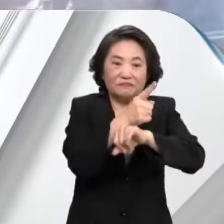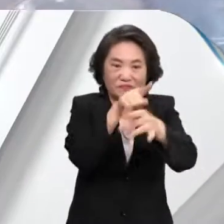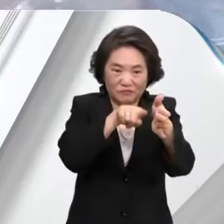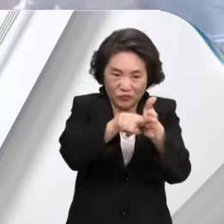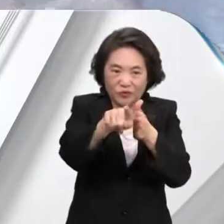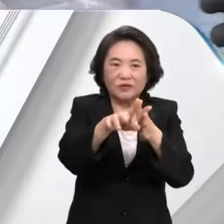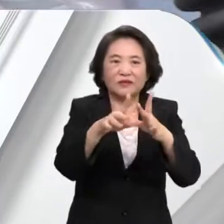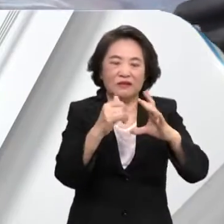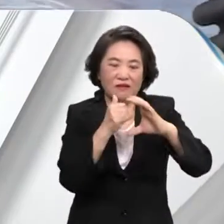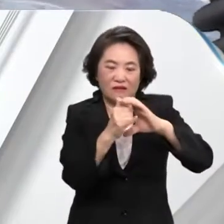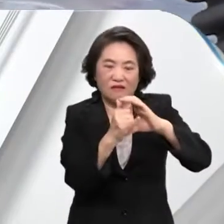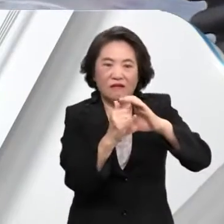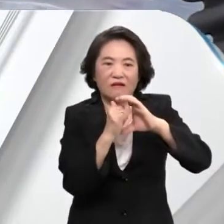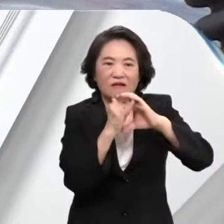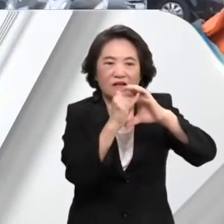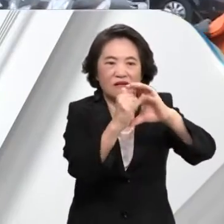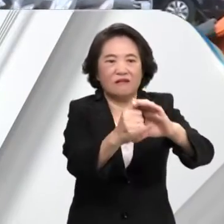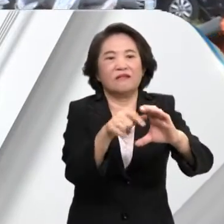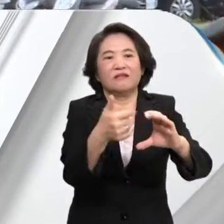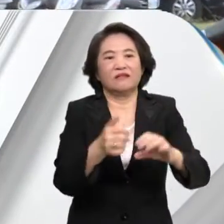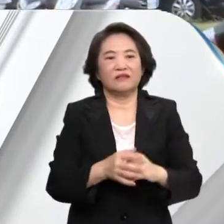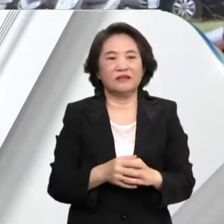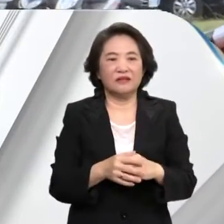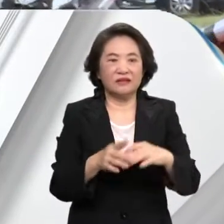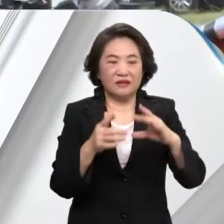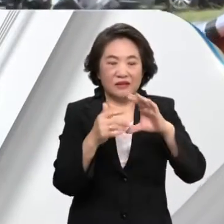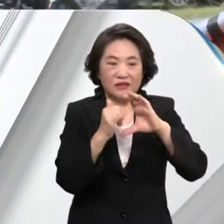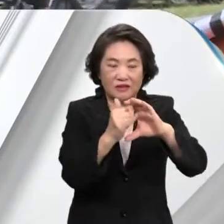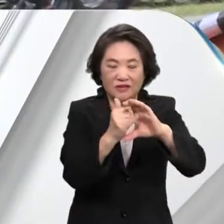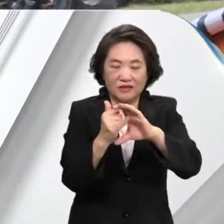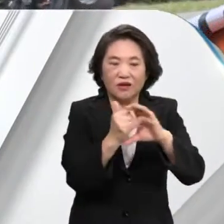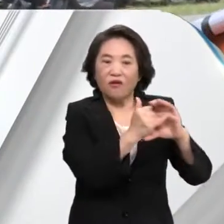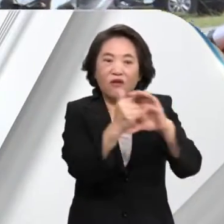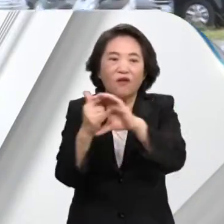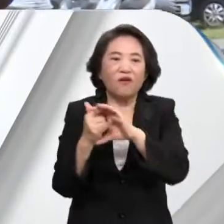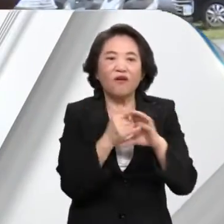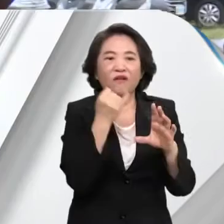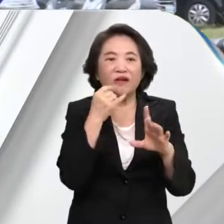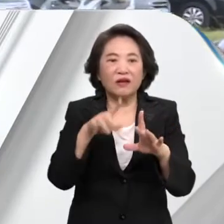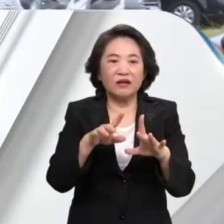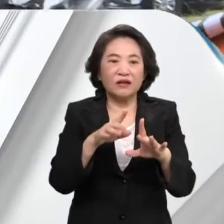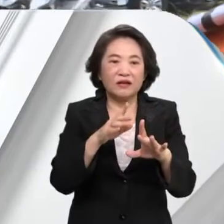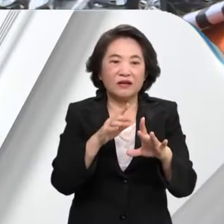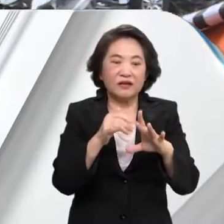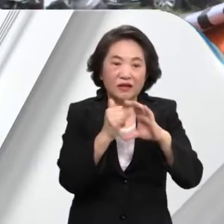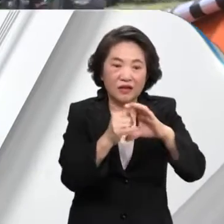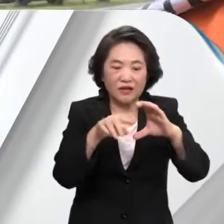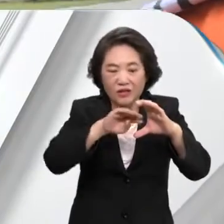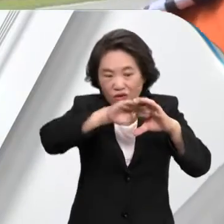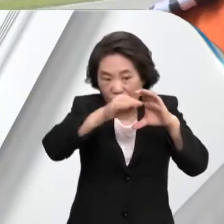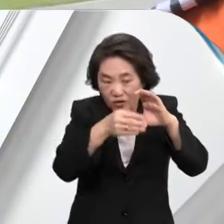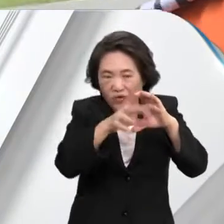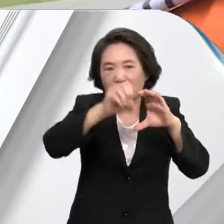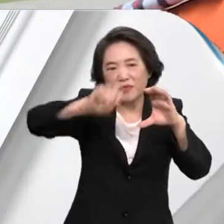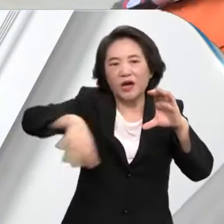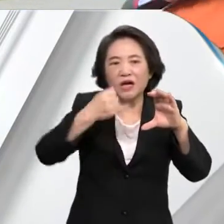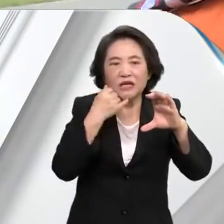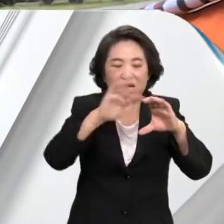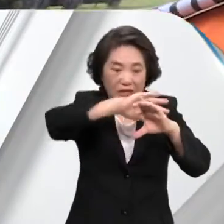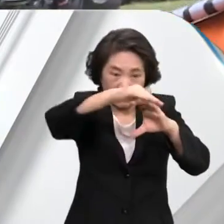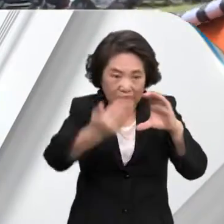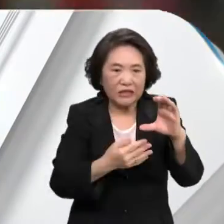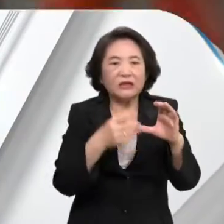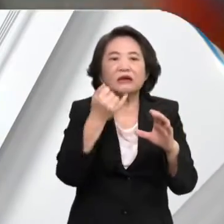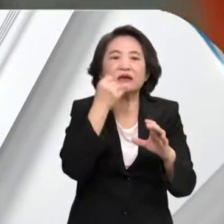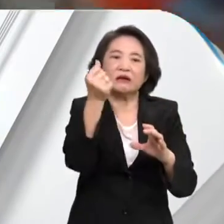人其他国用的负压隔离床。 隔离舱它是吸带式的，那这个舱体本身是可以直接抛弃的，那它的主机是重